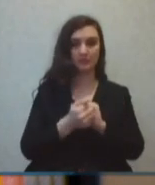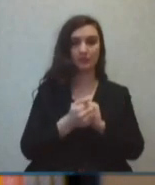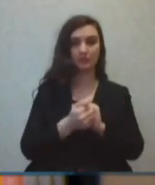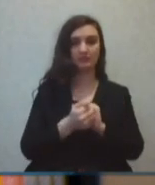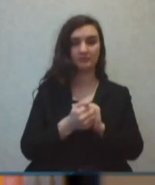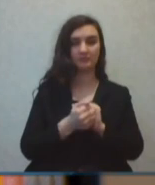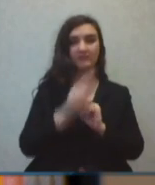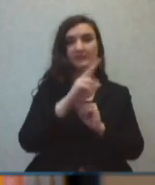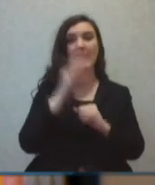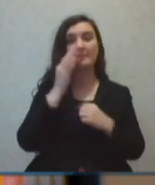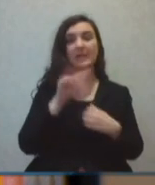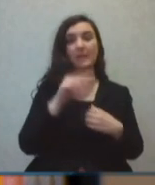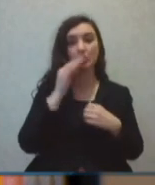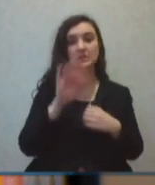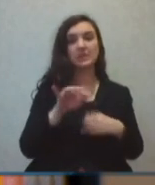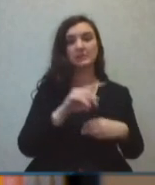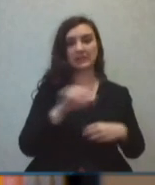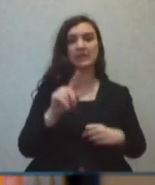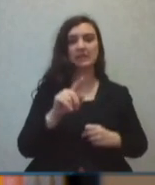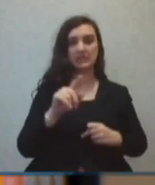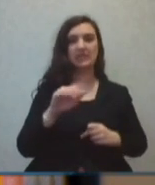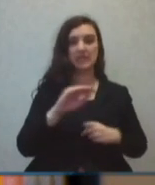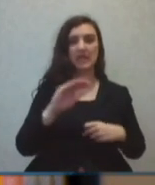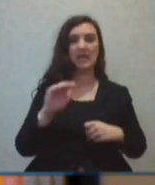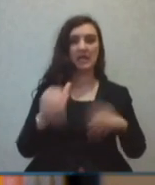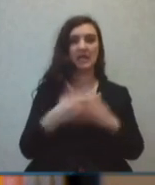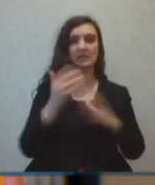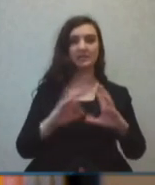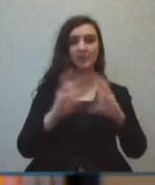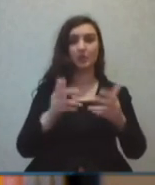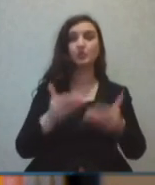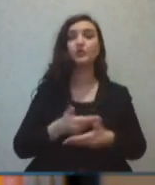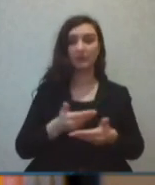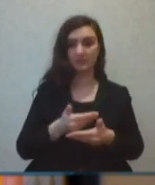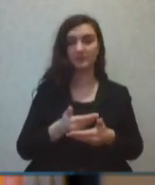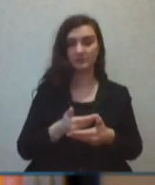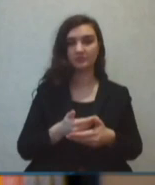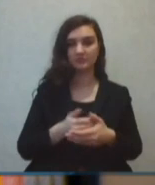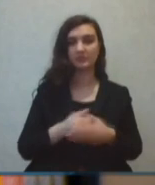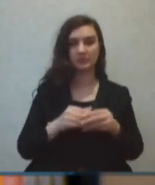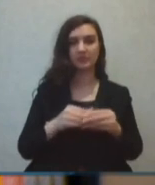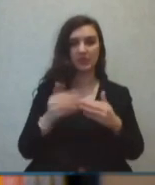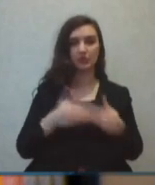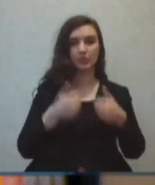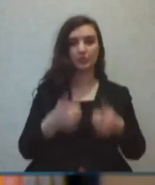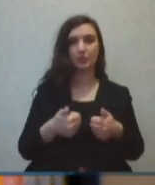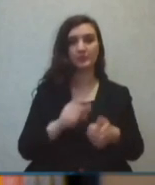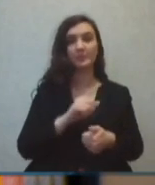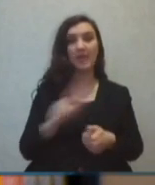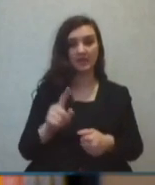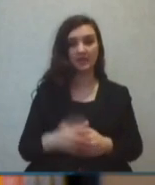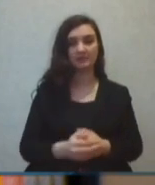დავიმახსოვროთ იმ გამოცდილებიდან, რაც ახალ სამყაროში ცხოვრებას შეუწყობს ხელს.